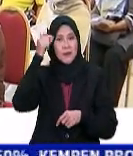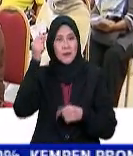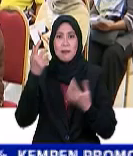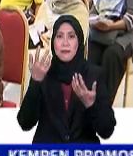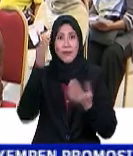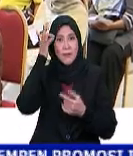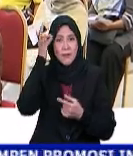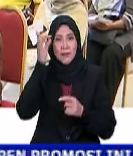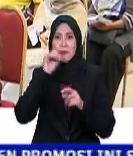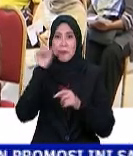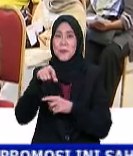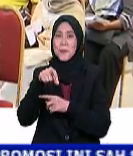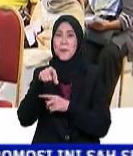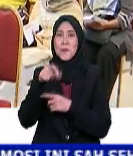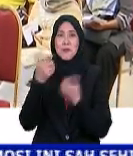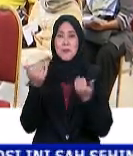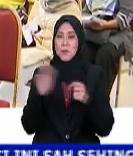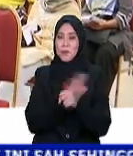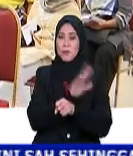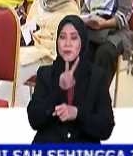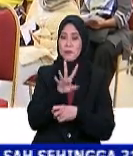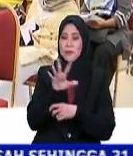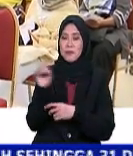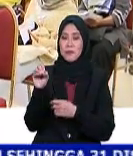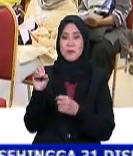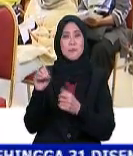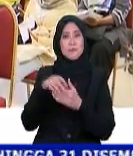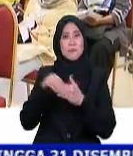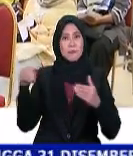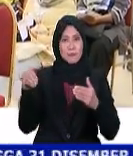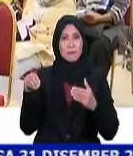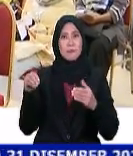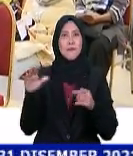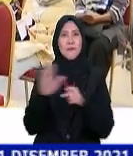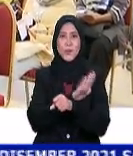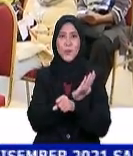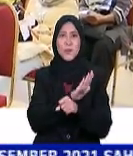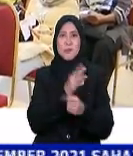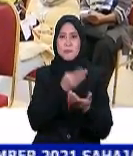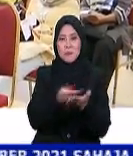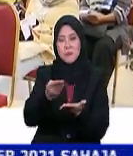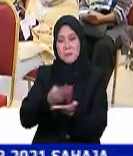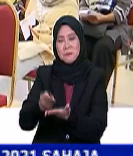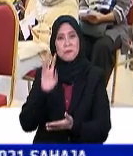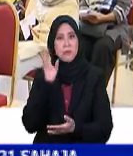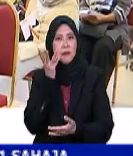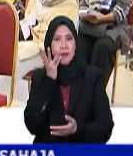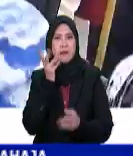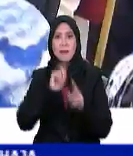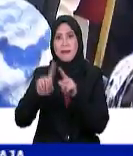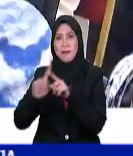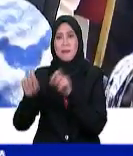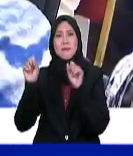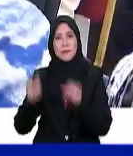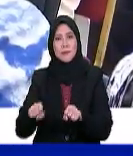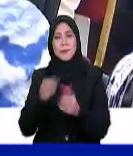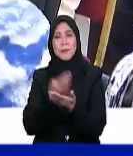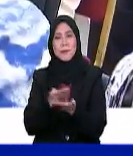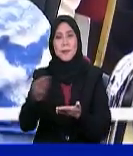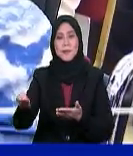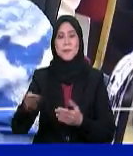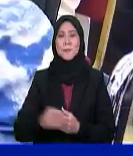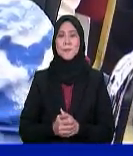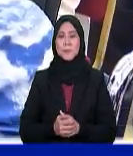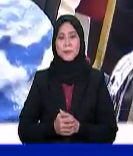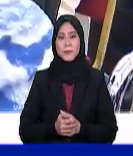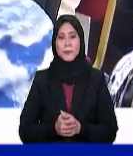dengan yang mereka bagi 200,5 tu memang boleh lengkap lah. Kelengkapan beras apa semua boleh beli lah. Gila ada lebih